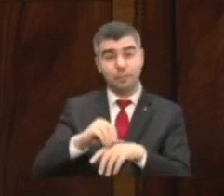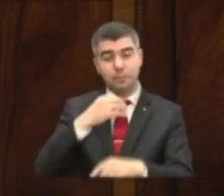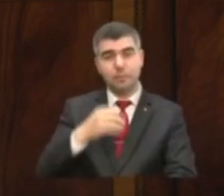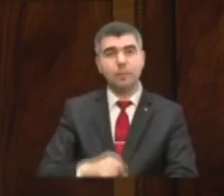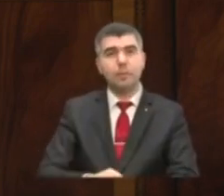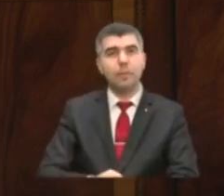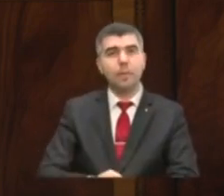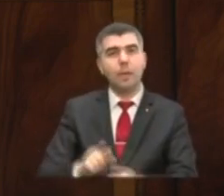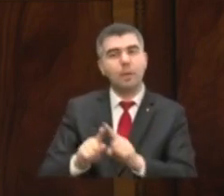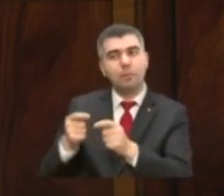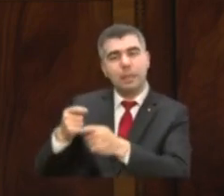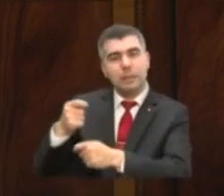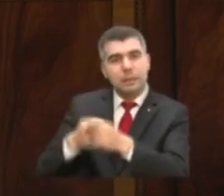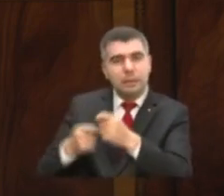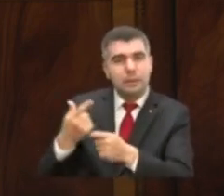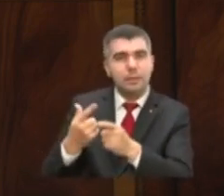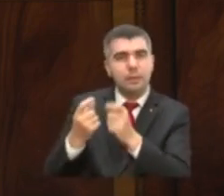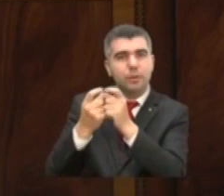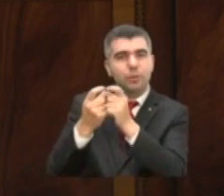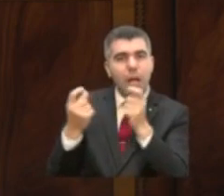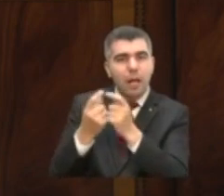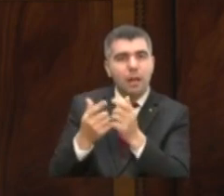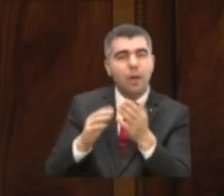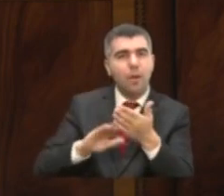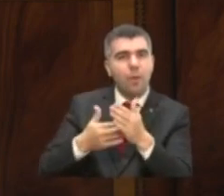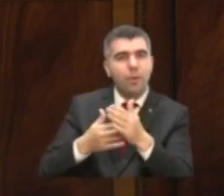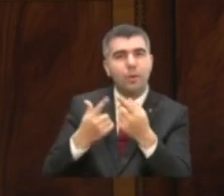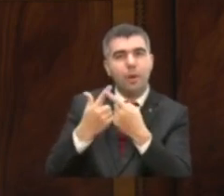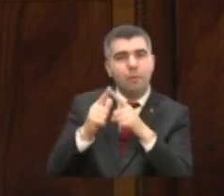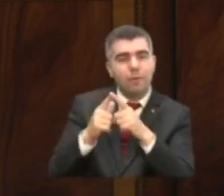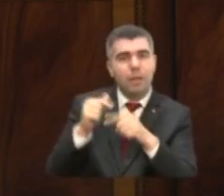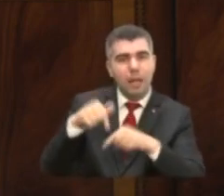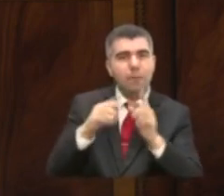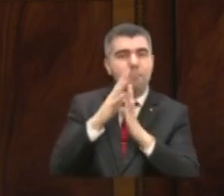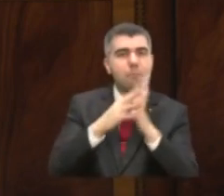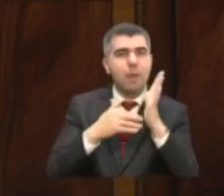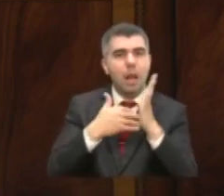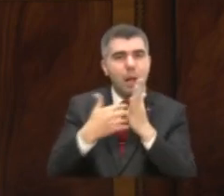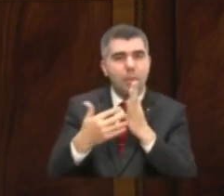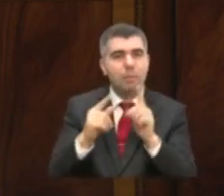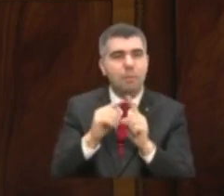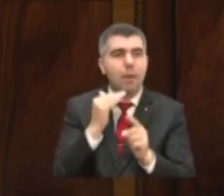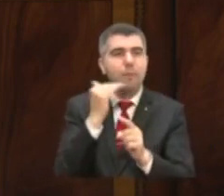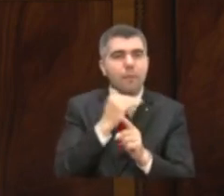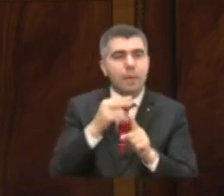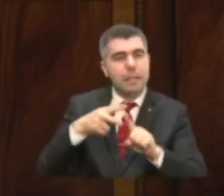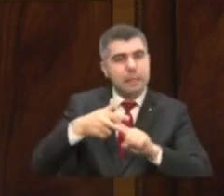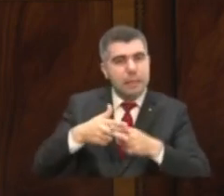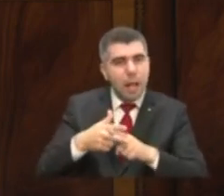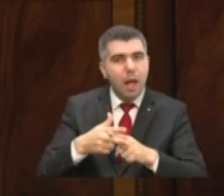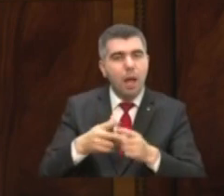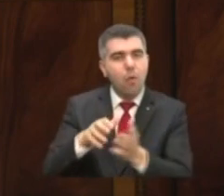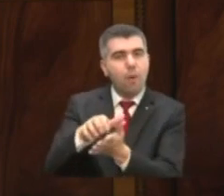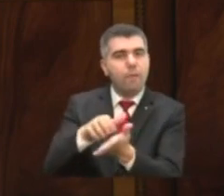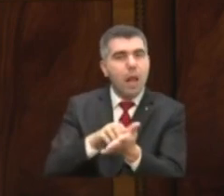الحكومة فعلا بذلتوا مجهود كبير وفرتوا موارد مالية مهمة لمجموعة من المخططات، على رأسها مخطط تصريح صناعي والمخطط ديال الفلاحة،